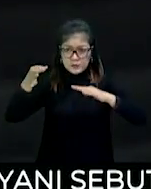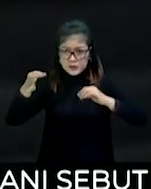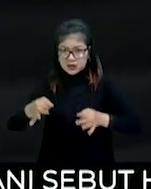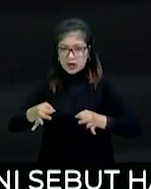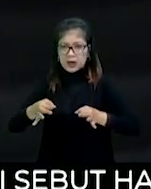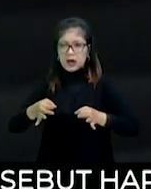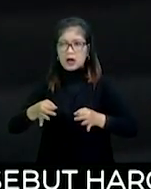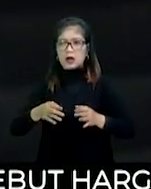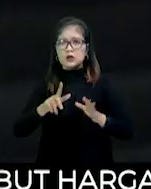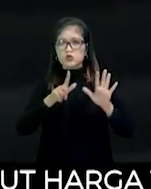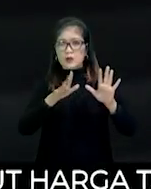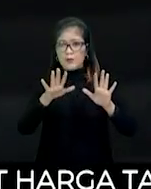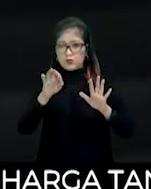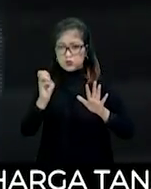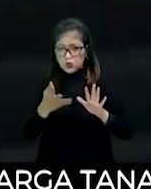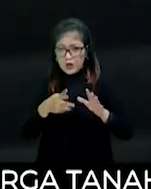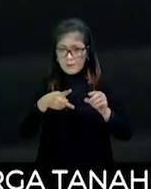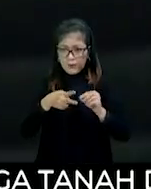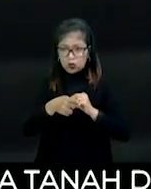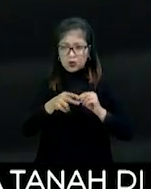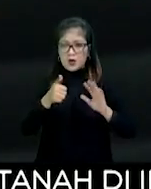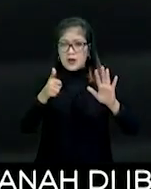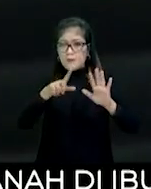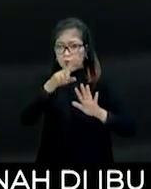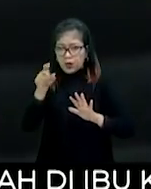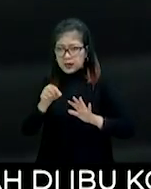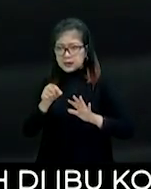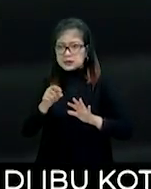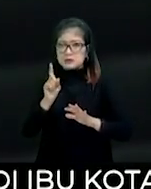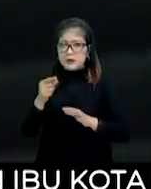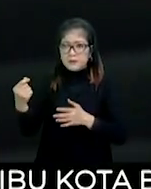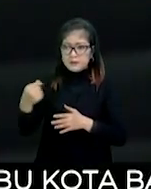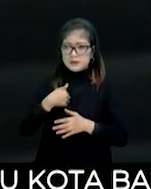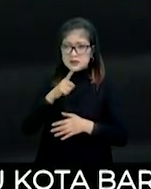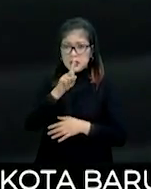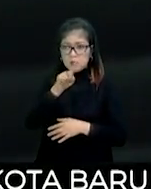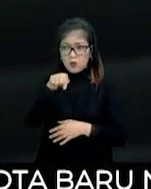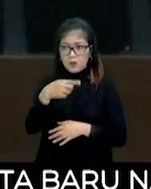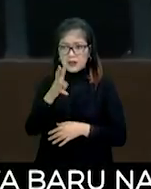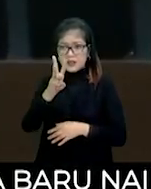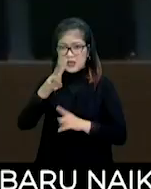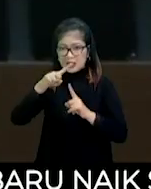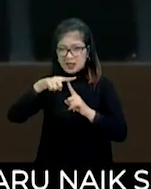rupiah, subsidiar 6 bulan penjara karena menerima aliran dana 1,3 triliun rupiah.